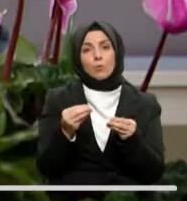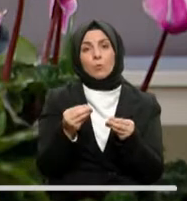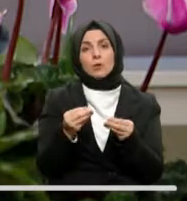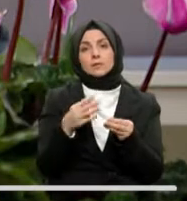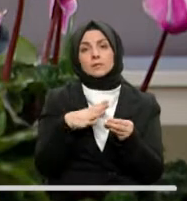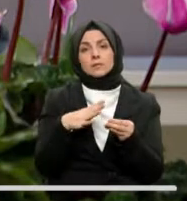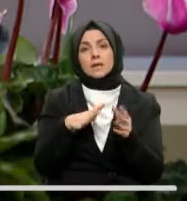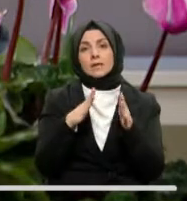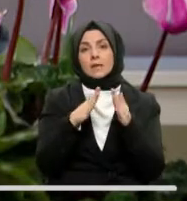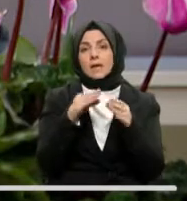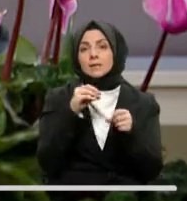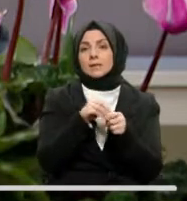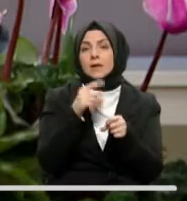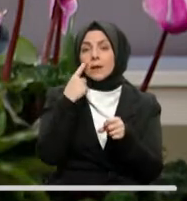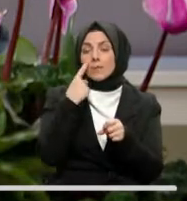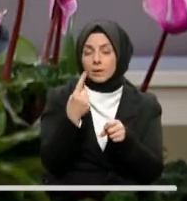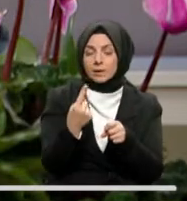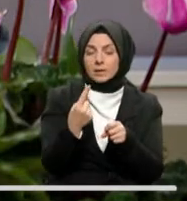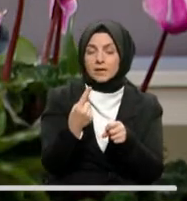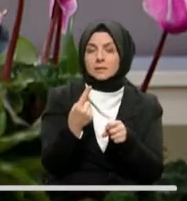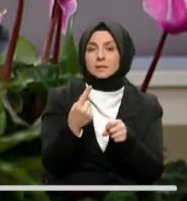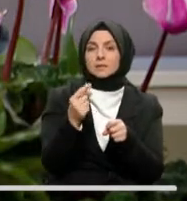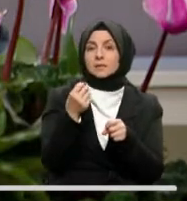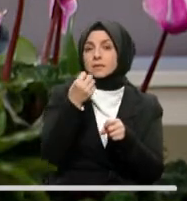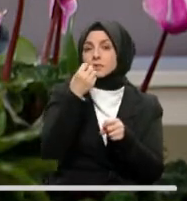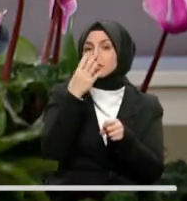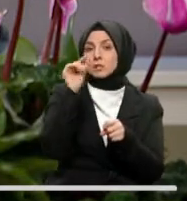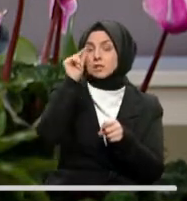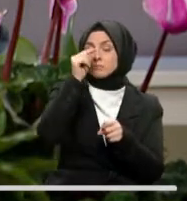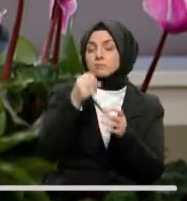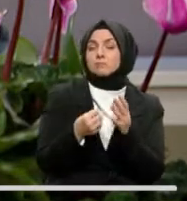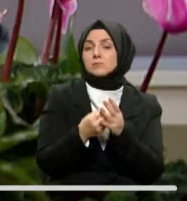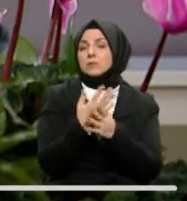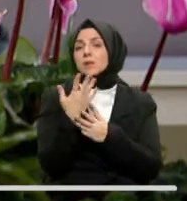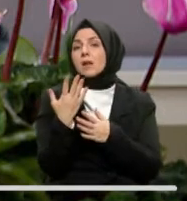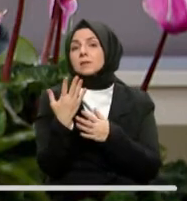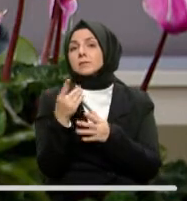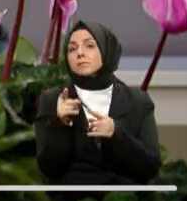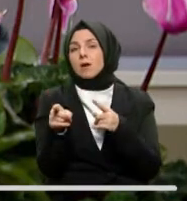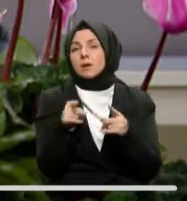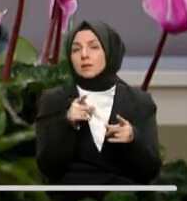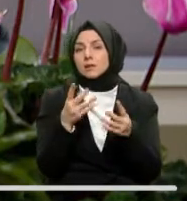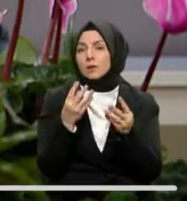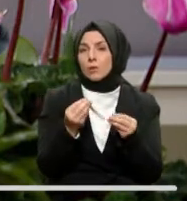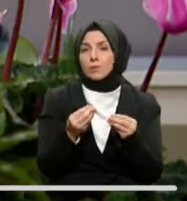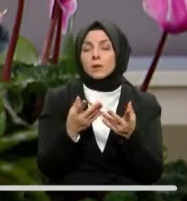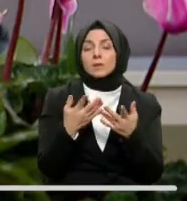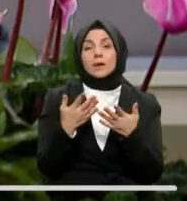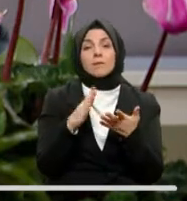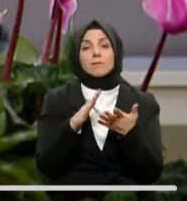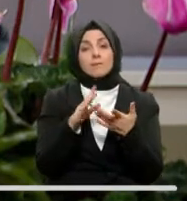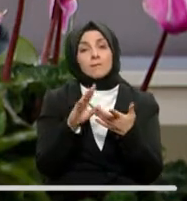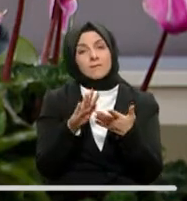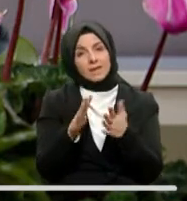bitkiler daha çok hangileridir daha az ışıklı ortamlarda bakabileceğimiz ve Bazı bitkiler zannediyorum daha fazla özenli bir bakım